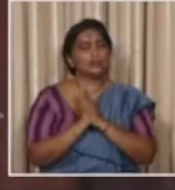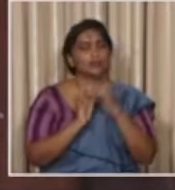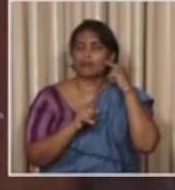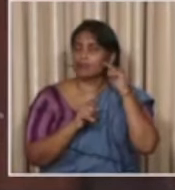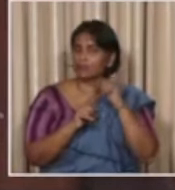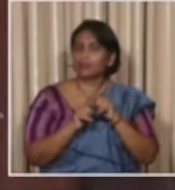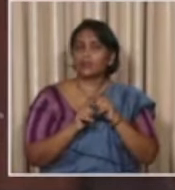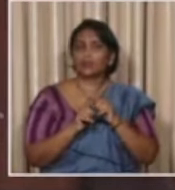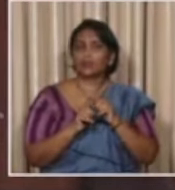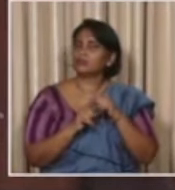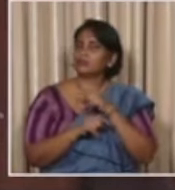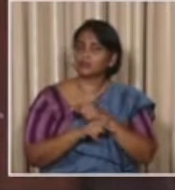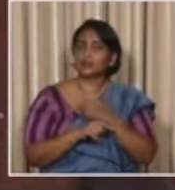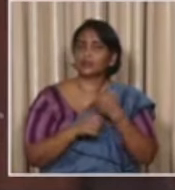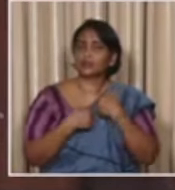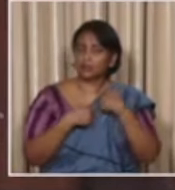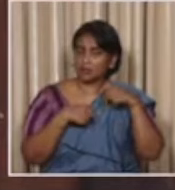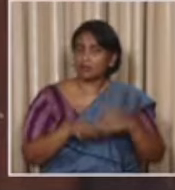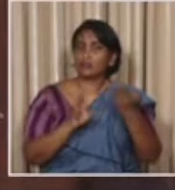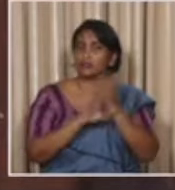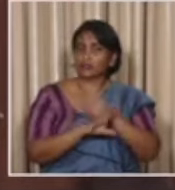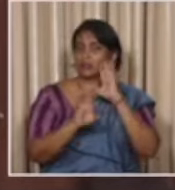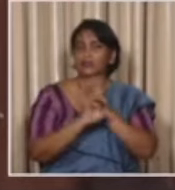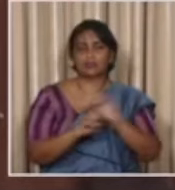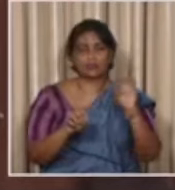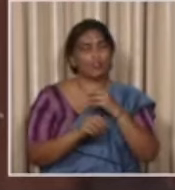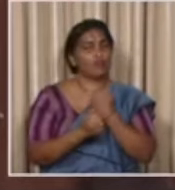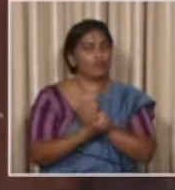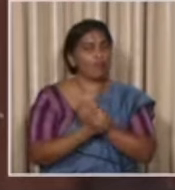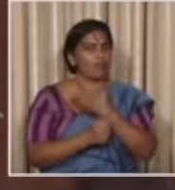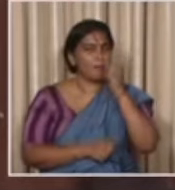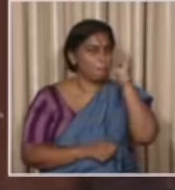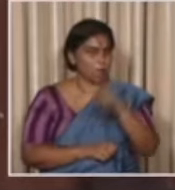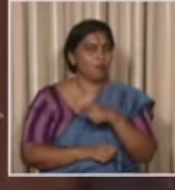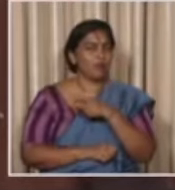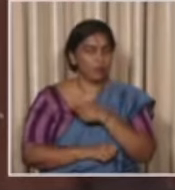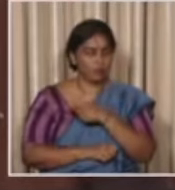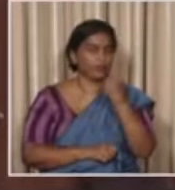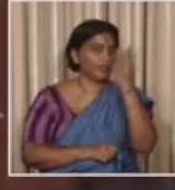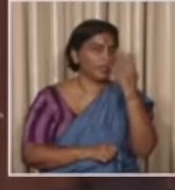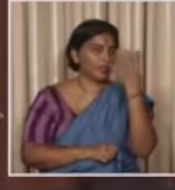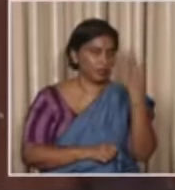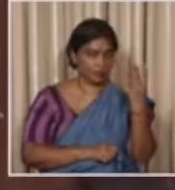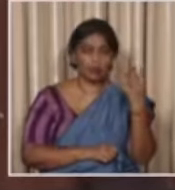පවා එයාගේ ප්‍රොෆයිල් එක පවා අපි මේක මීට කලින්වත් ප්‍රසිද්ධ කරලා තියෙනවා. මේ පොලිස් ෆයිස් කියන පුද්ගලයා මේ